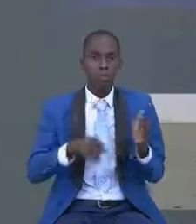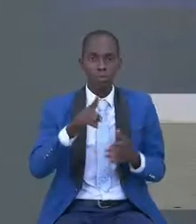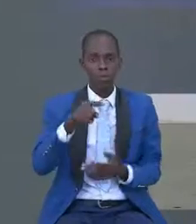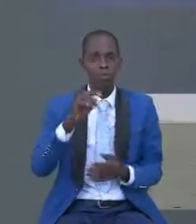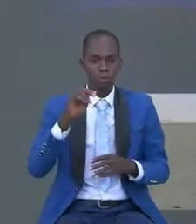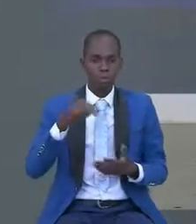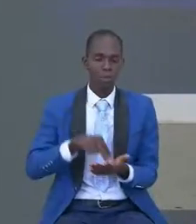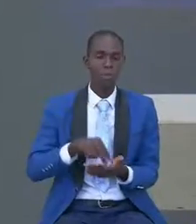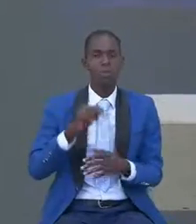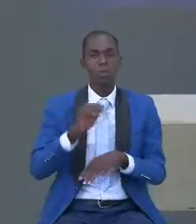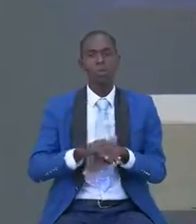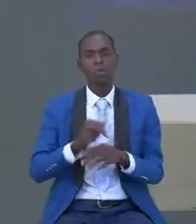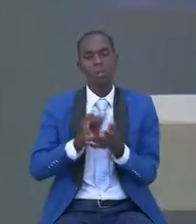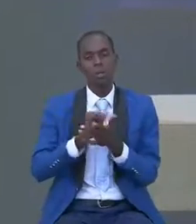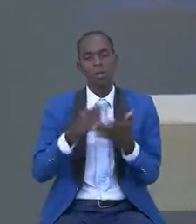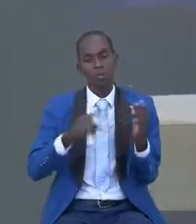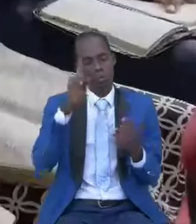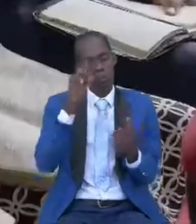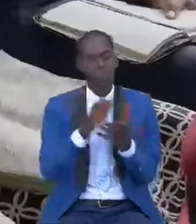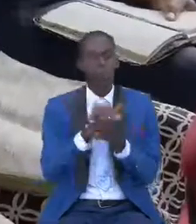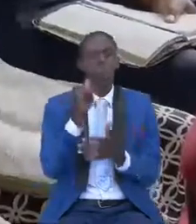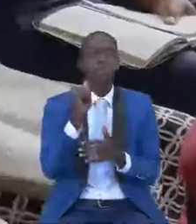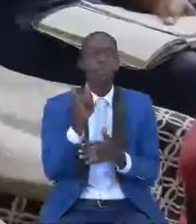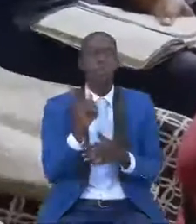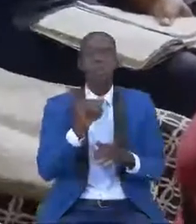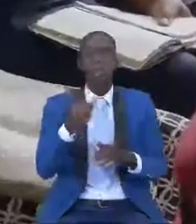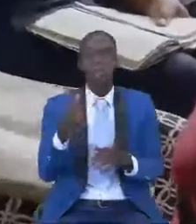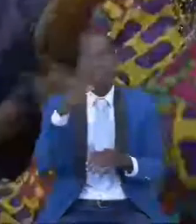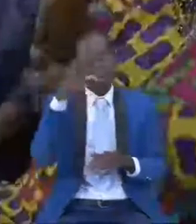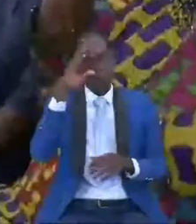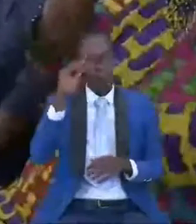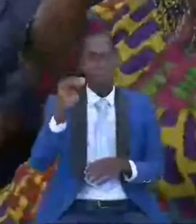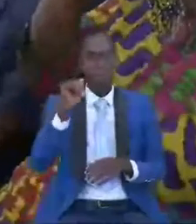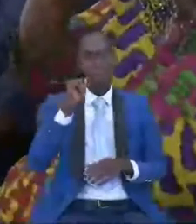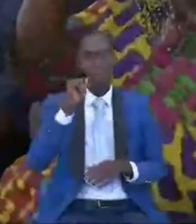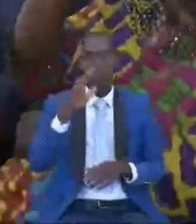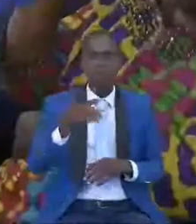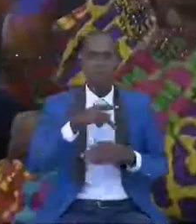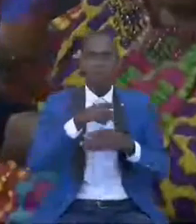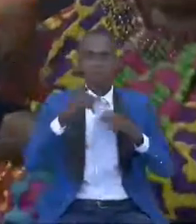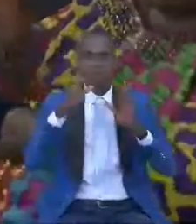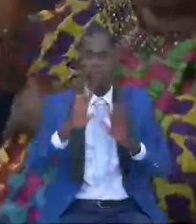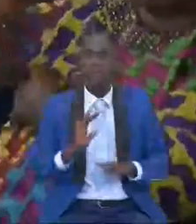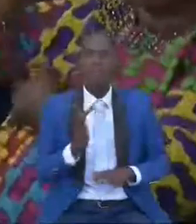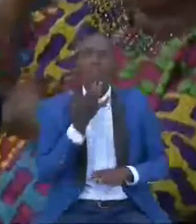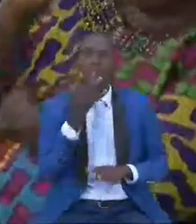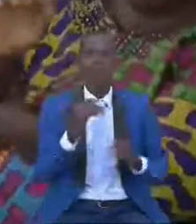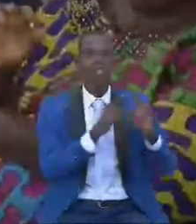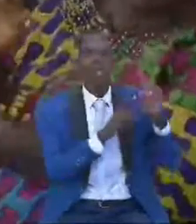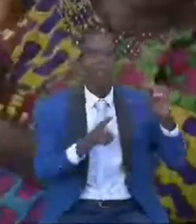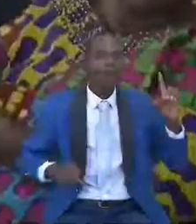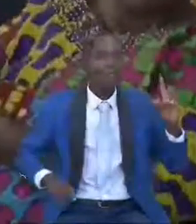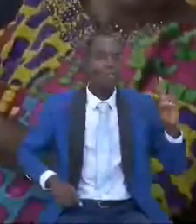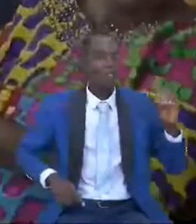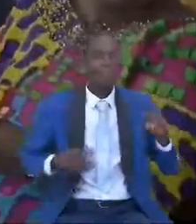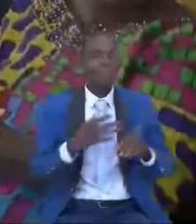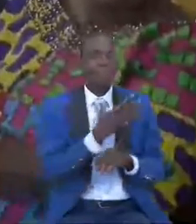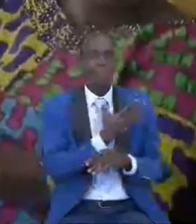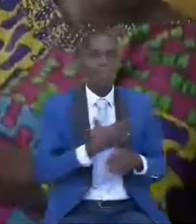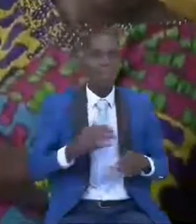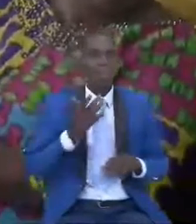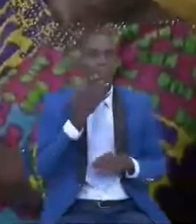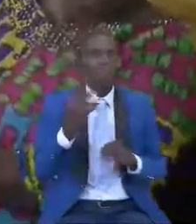comporter. Est-ce qu'un homme, un ministre, professionnel privilégié là-bas, privilégié du Seigneur, privilégié du Seigneur,